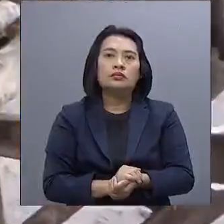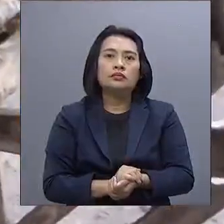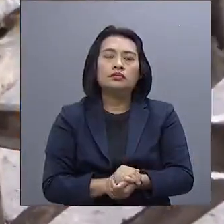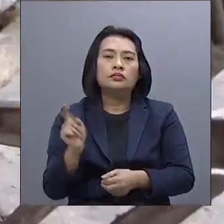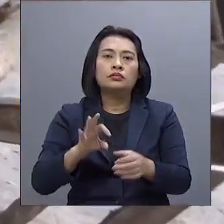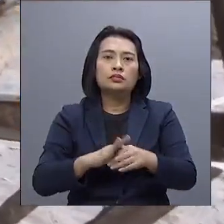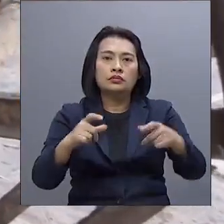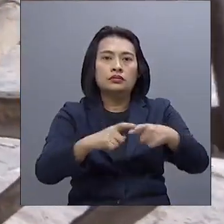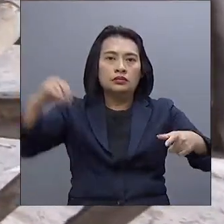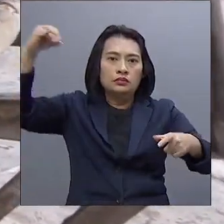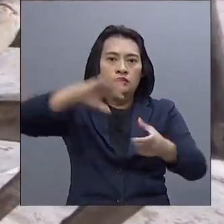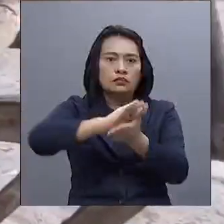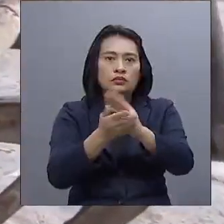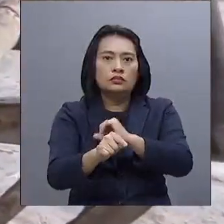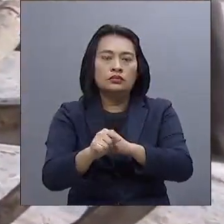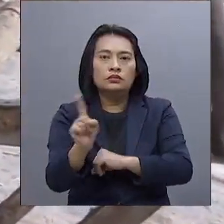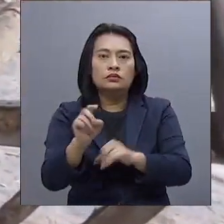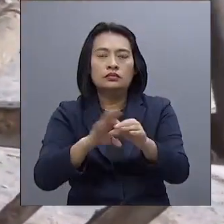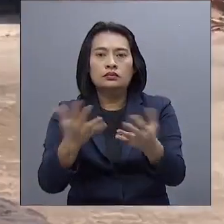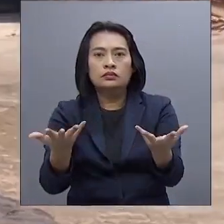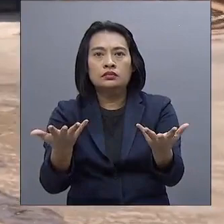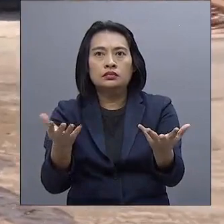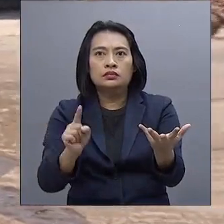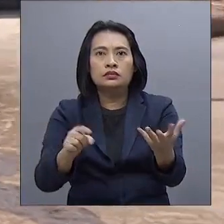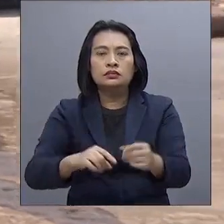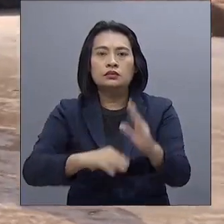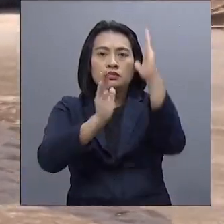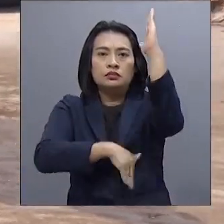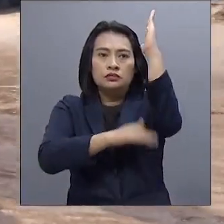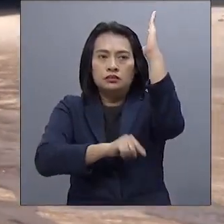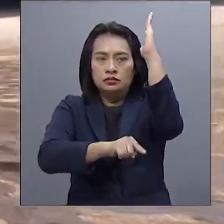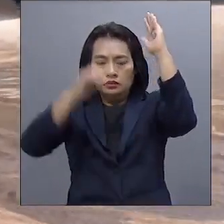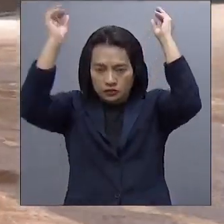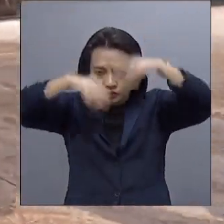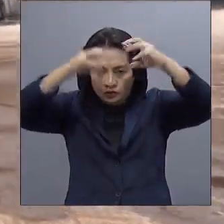ามจะทำแต่มันก็ไม่คุ้มเพราะถ้าอยู่ในภาคใต้ฝนมีมากกว่าแดดค่ะ